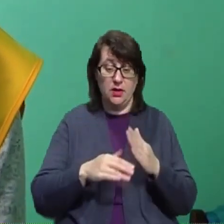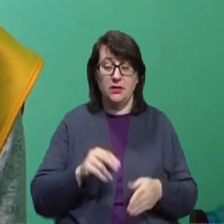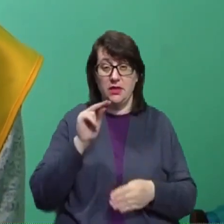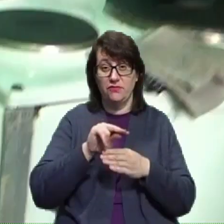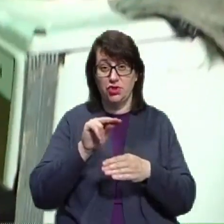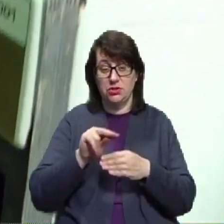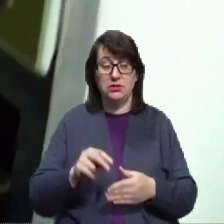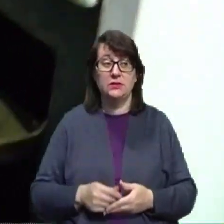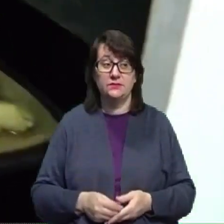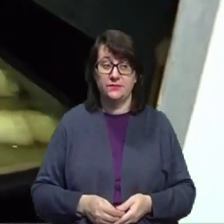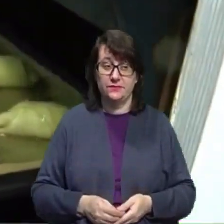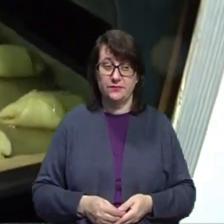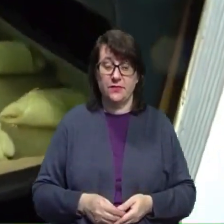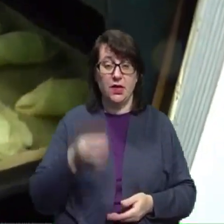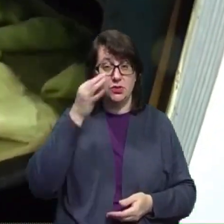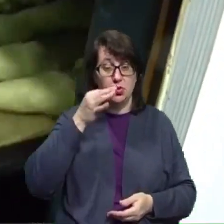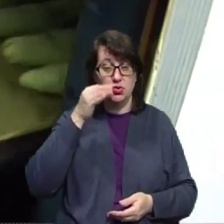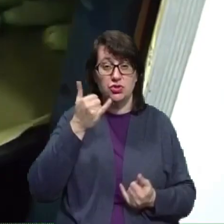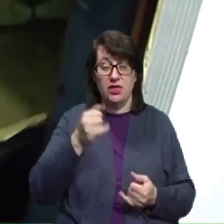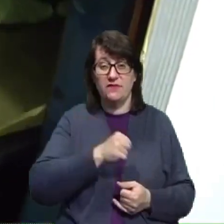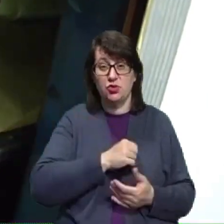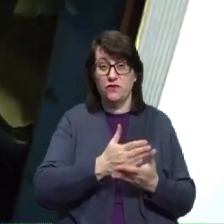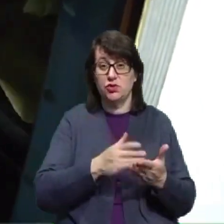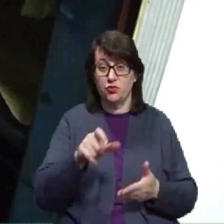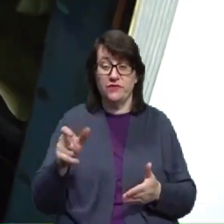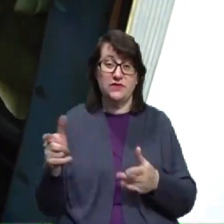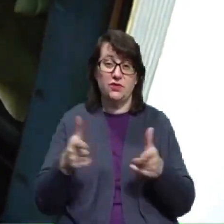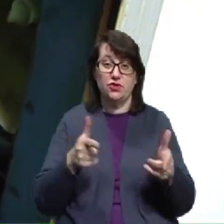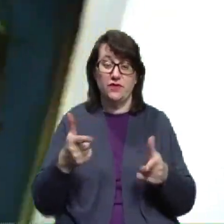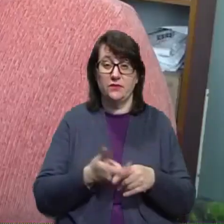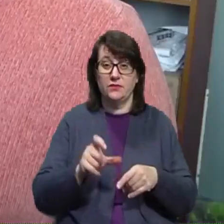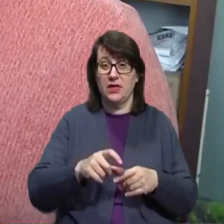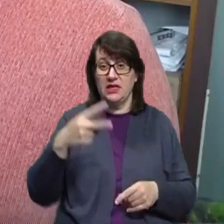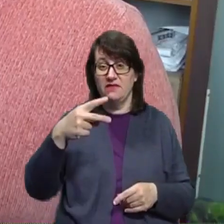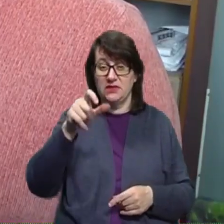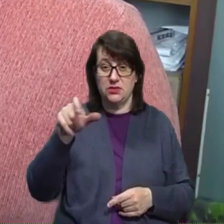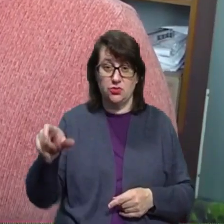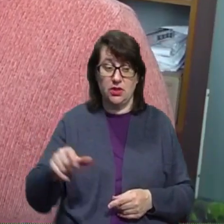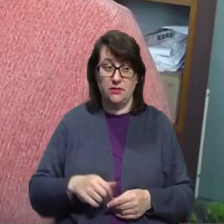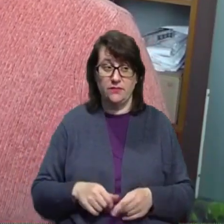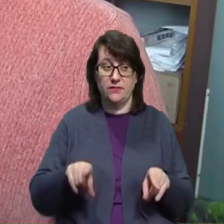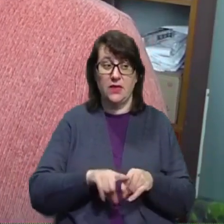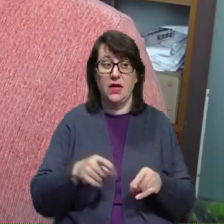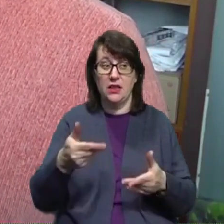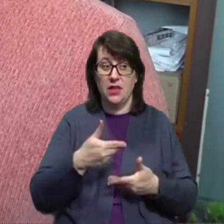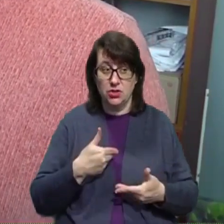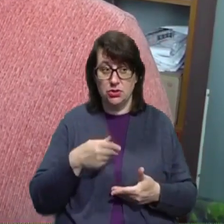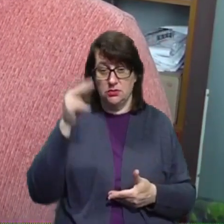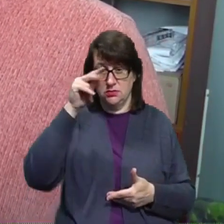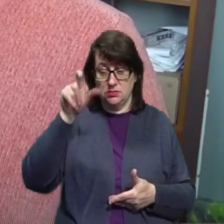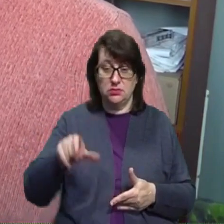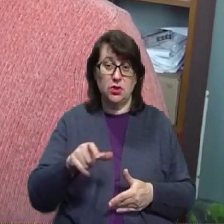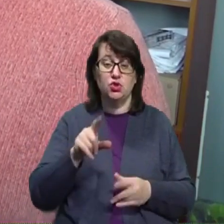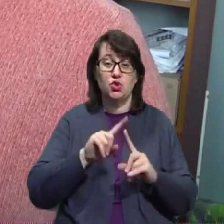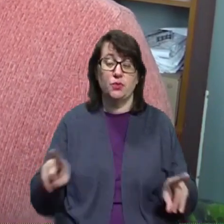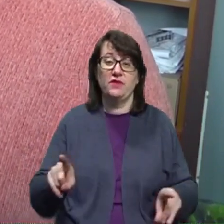такому. Солодощі для військовослужбовців виготовляли понад 20 людей. Так як наші підопічні – це люди з особливими